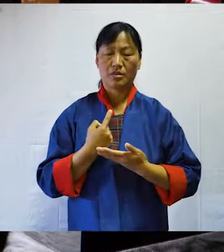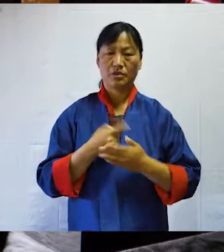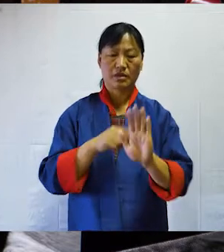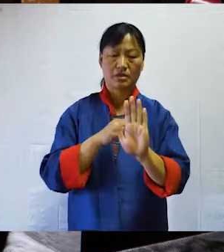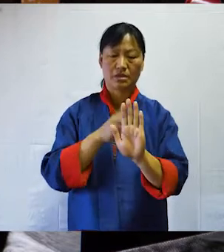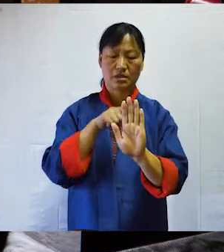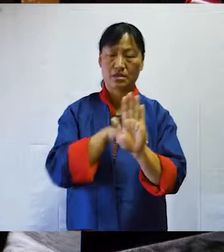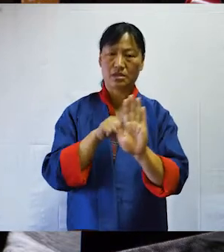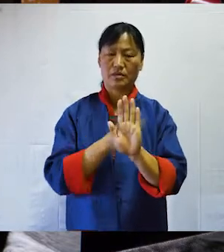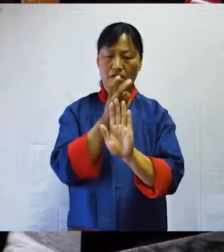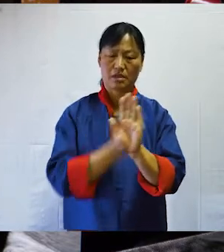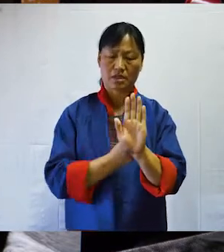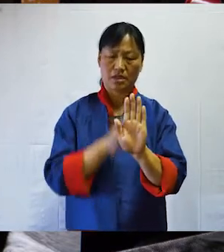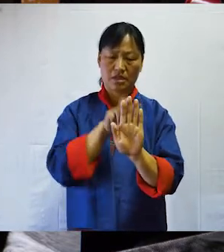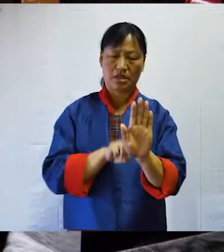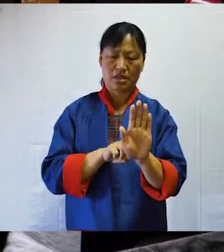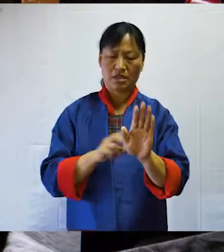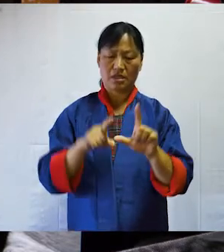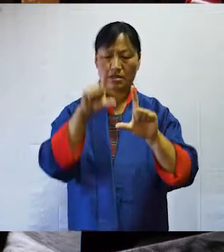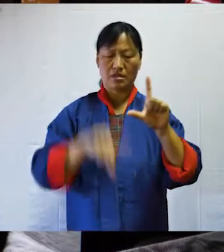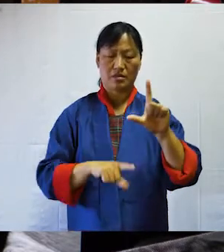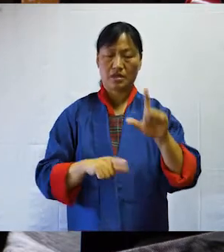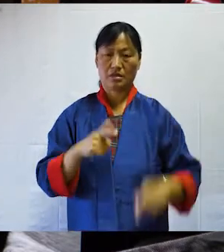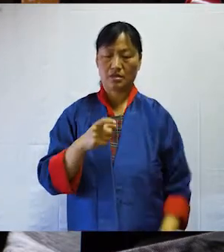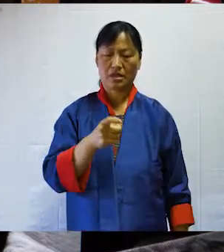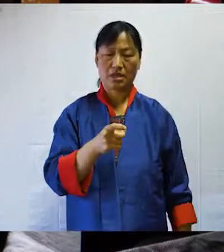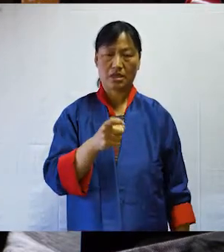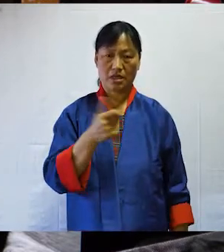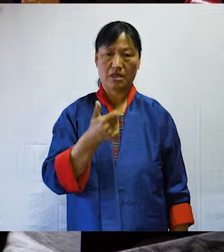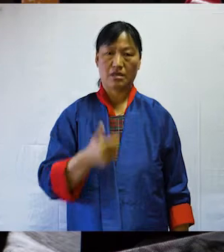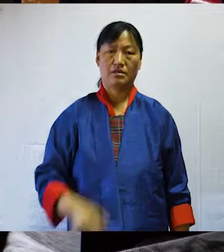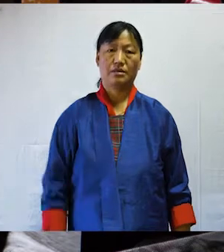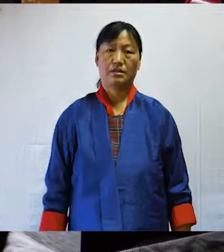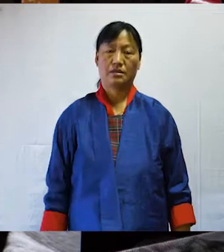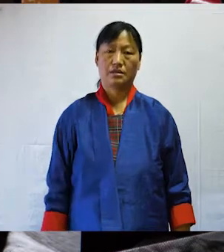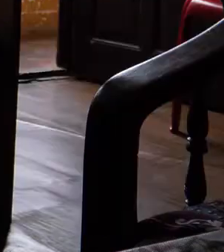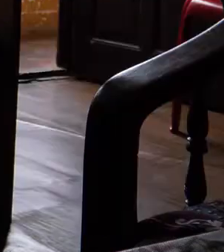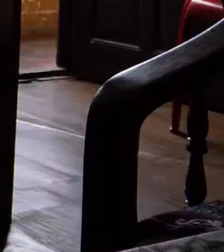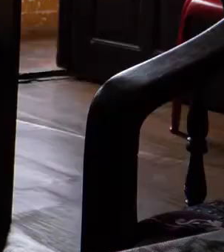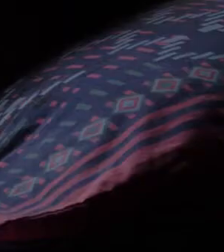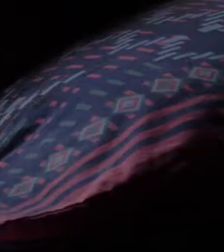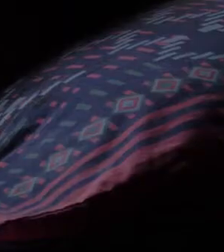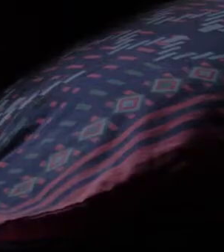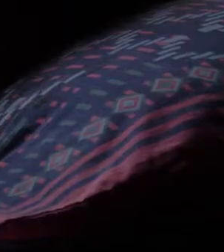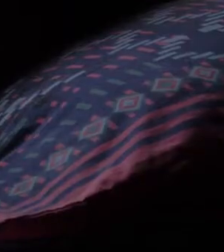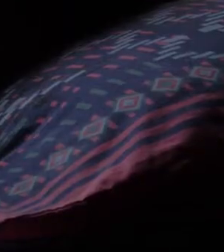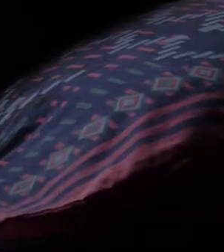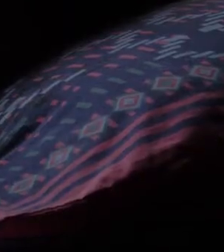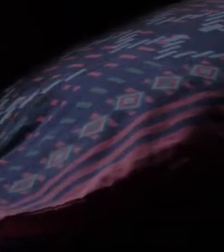उसको चाहिँ स्कोलोसिस छ स्कोलोसिस मिन्स उसको चाहिँ लेफ्ट साइडपट्टिको स्पाइन पुरै बाँगेको छ